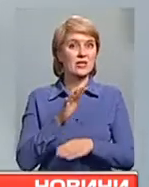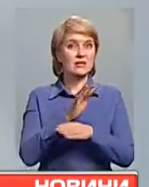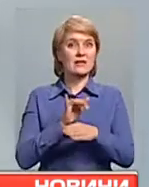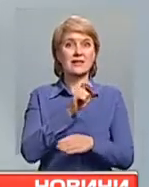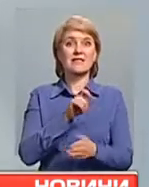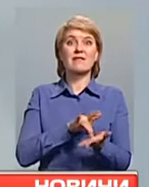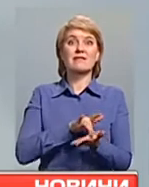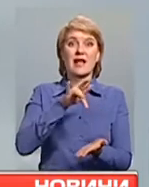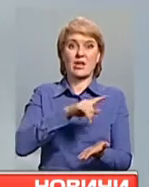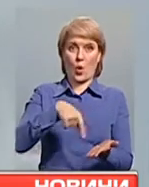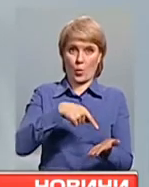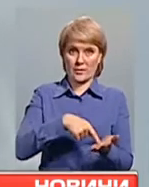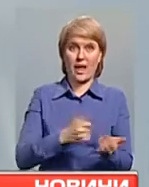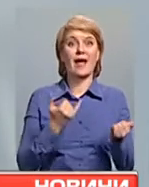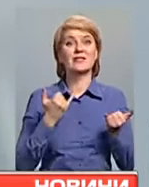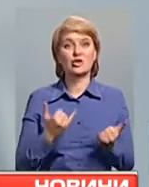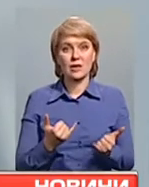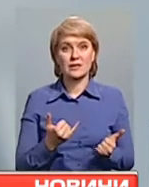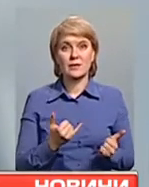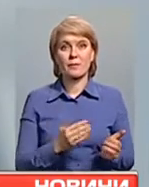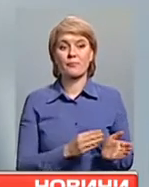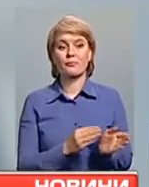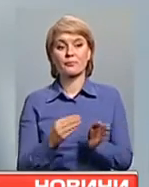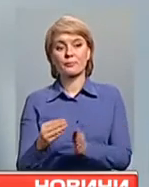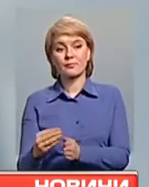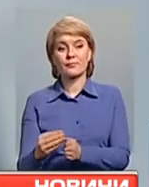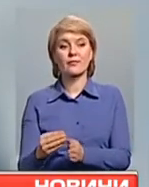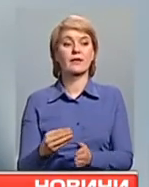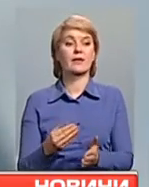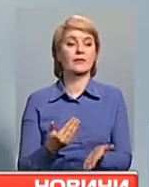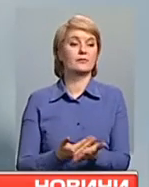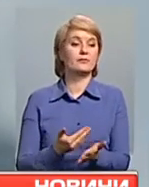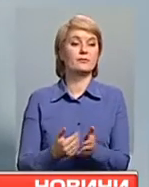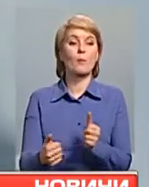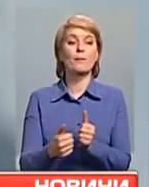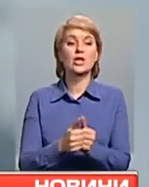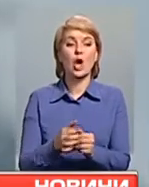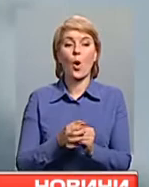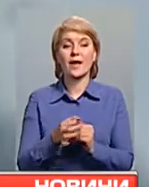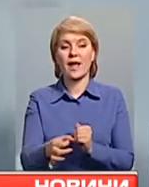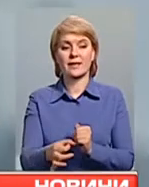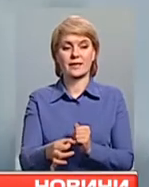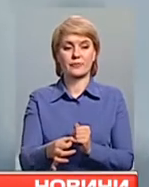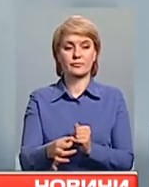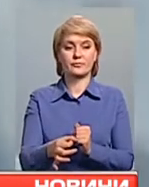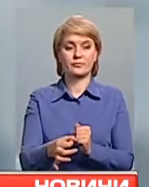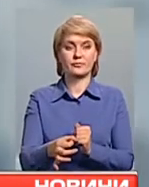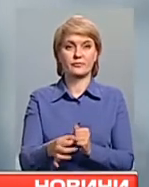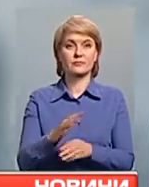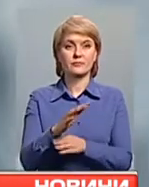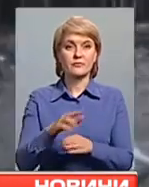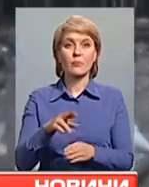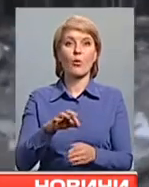из центра города. А сейчас они разместили свои орудия где-то, ну, ближе к окраине. Б'ють